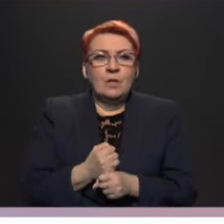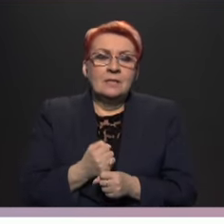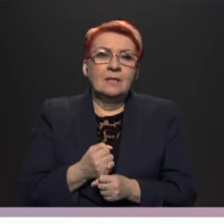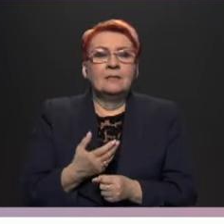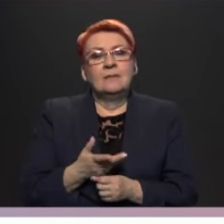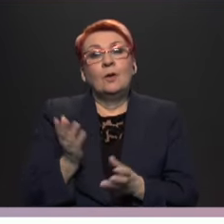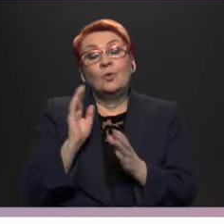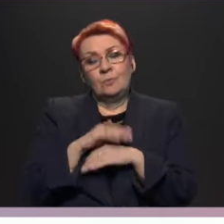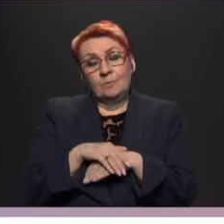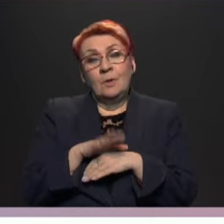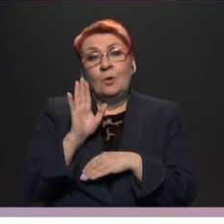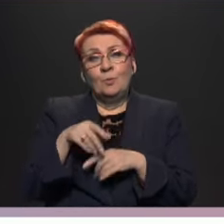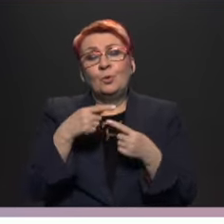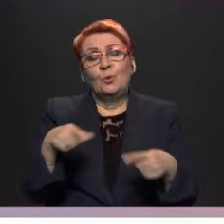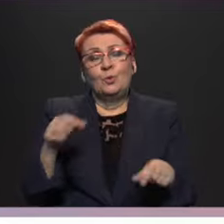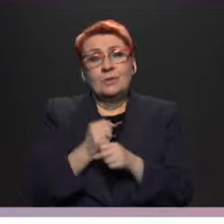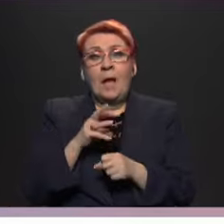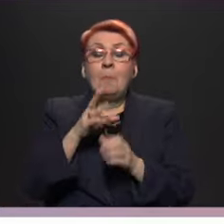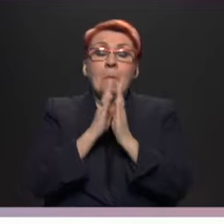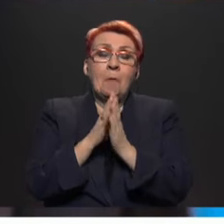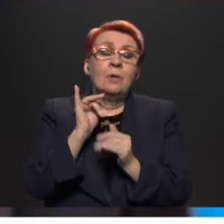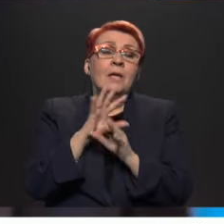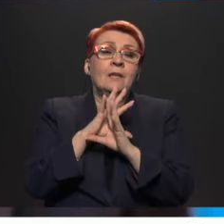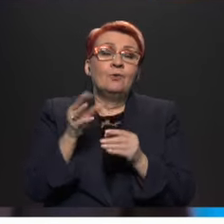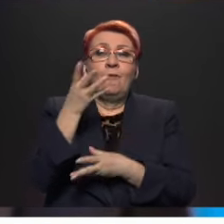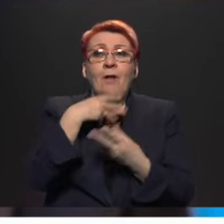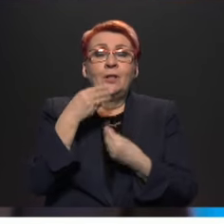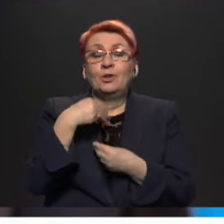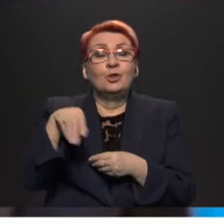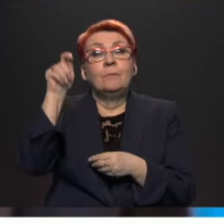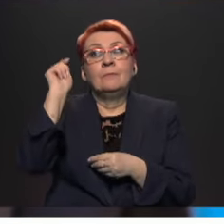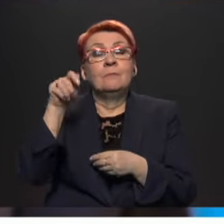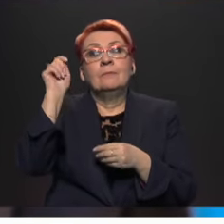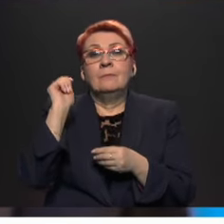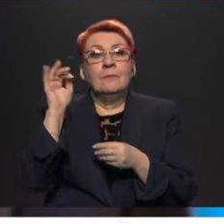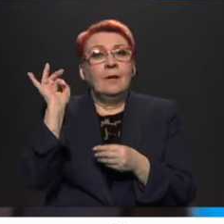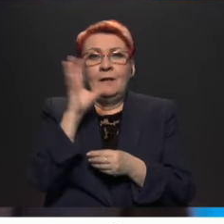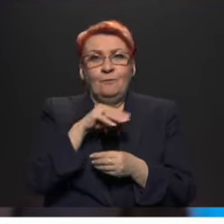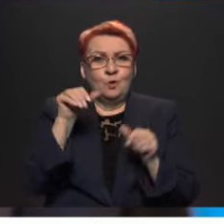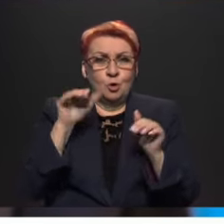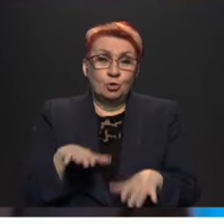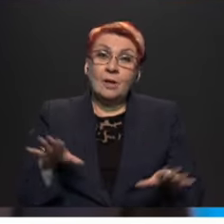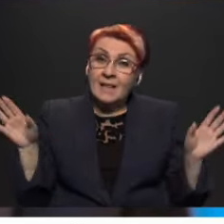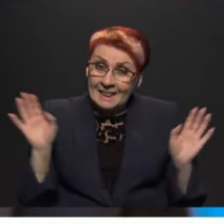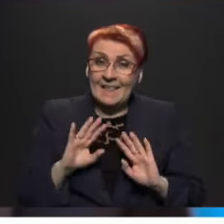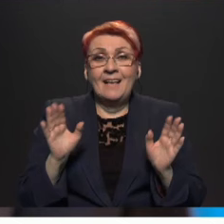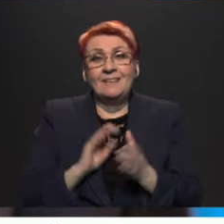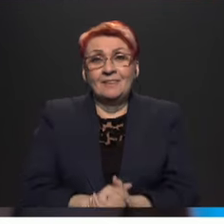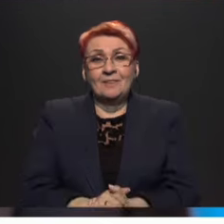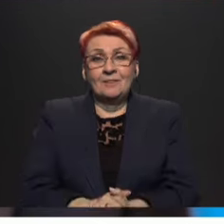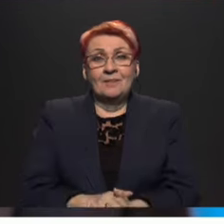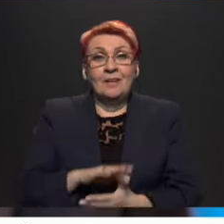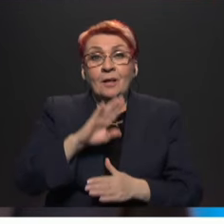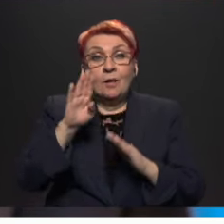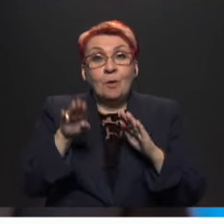ручки, пускай за нас все делается, мы вот помолимся, оно как-то вот волшебно все разрешится. Но нет, все-таки под